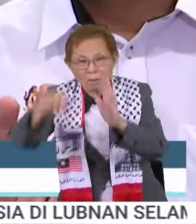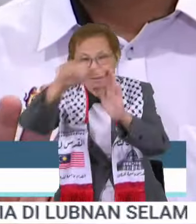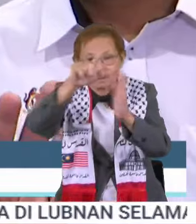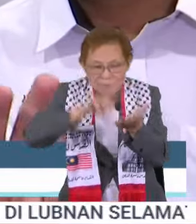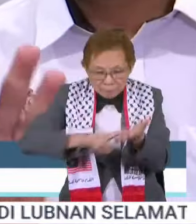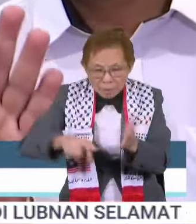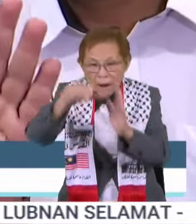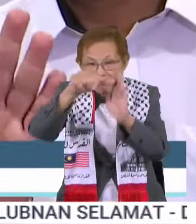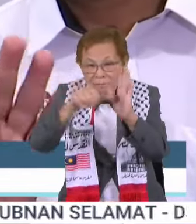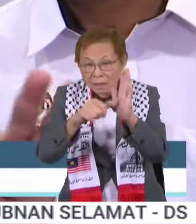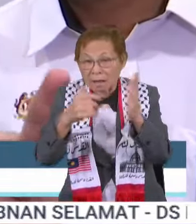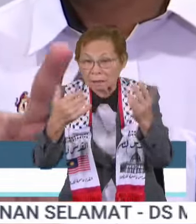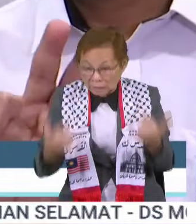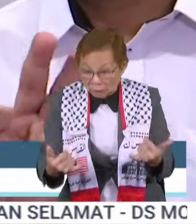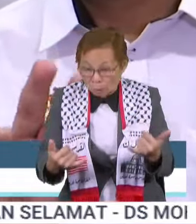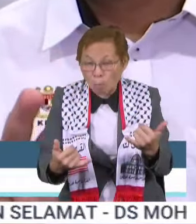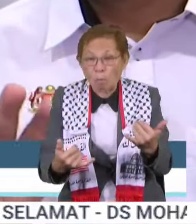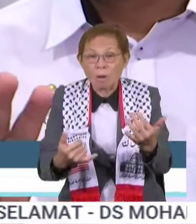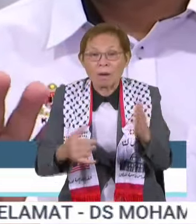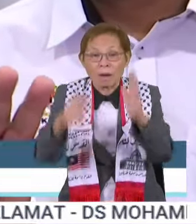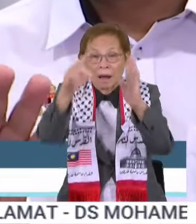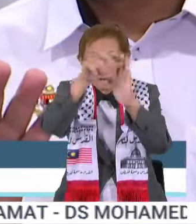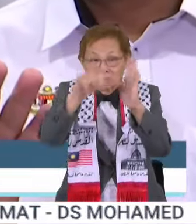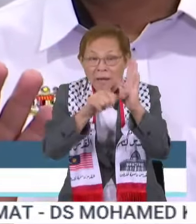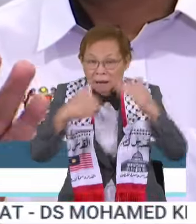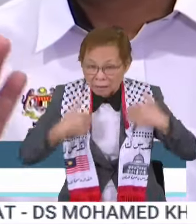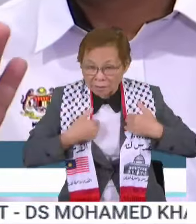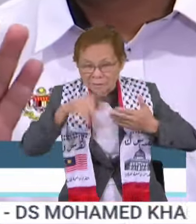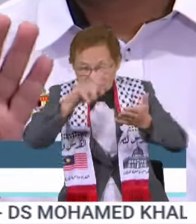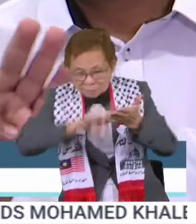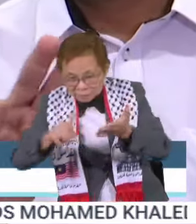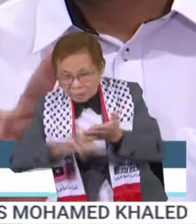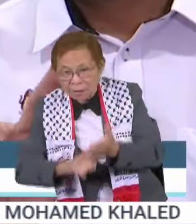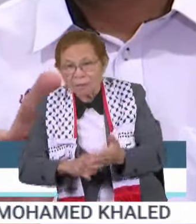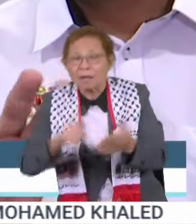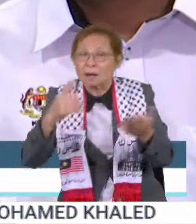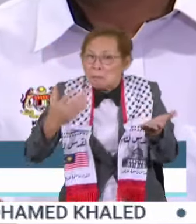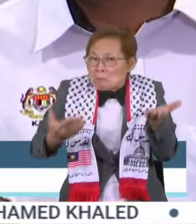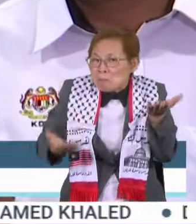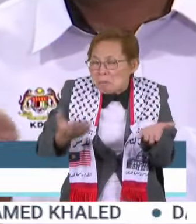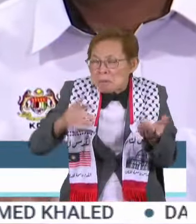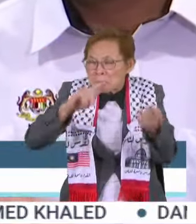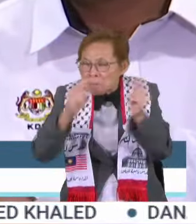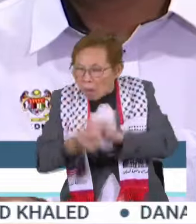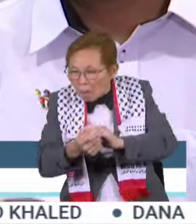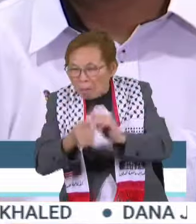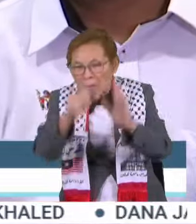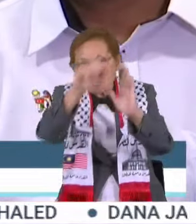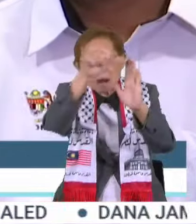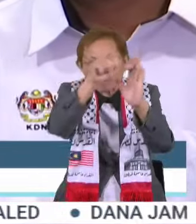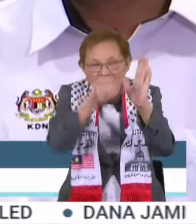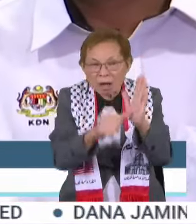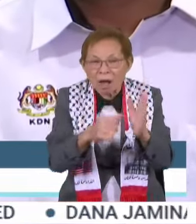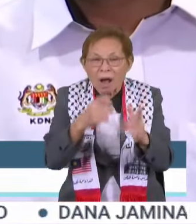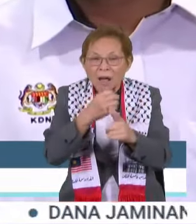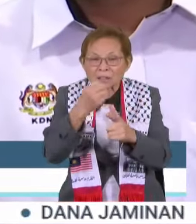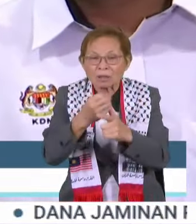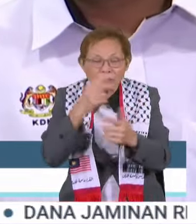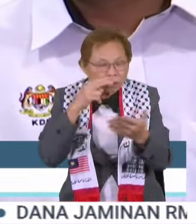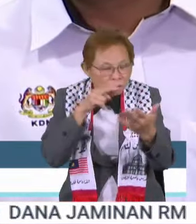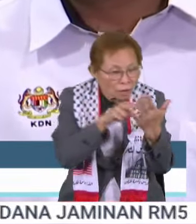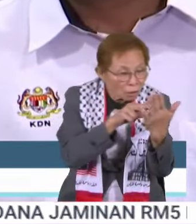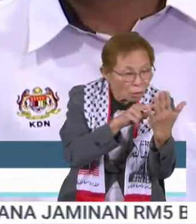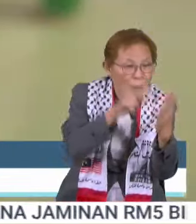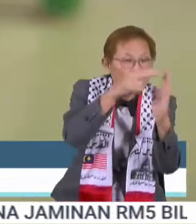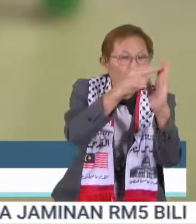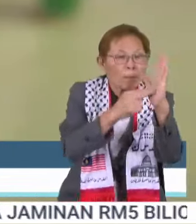ada, apakah kita perlu buat pindaan terhadap seksyen yang berkaitan ataupun kita nak tengok balik peraturan-peraturan penjara